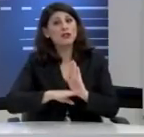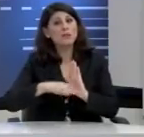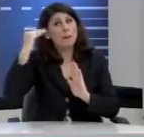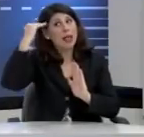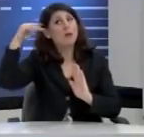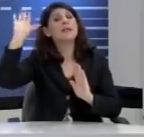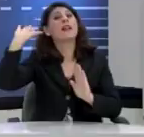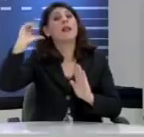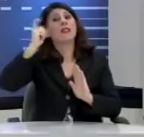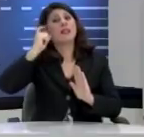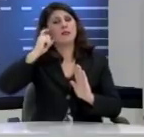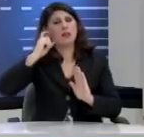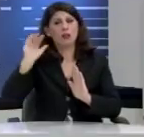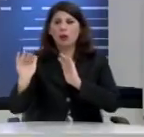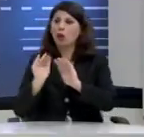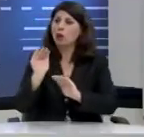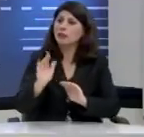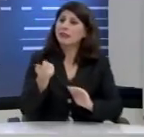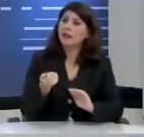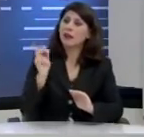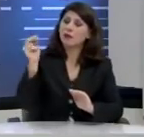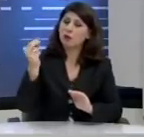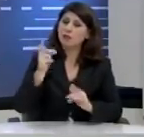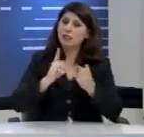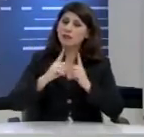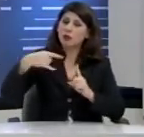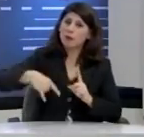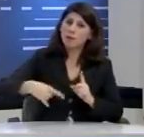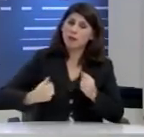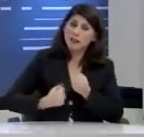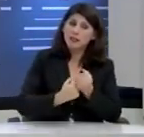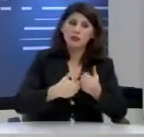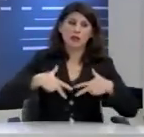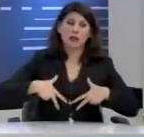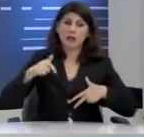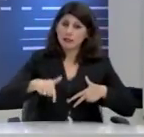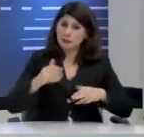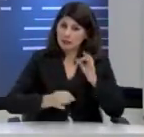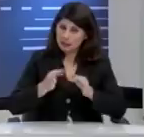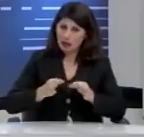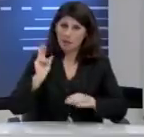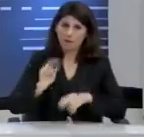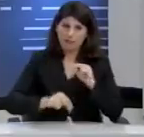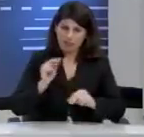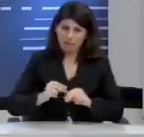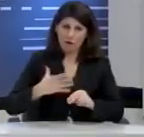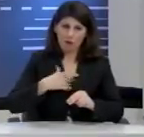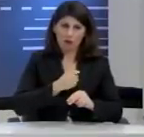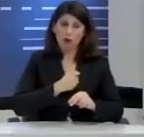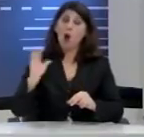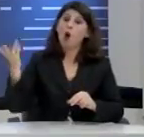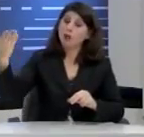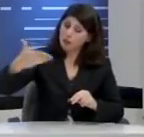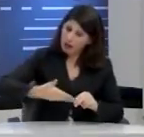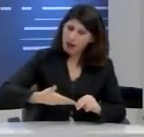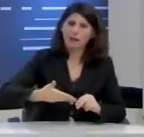Ρωτάτε τι θα κάνουν οι βουλευτές στη Συμφωνία των Πρεσπών, που θα στηρίξουν σήμερα την κυβέρνηση. Σήμερα συζητάμε την ψήφο εμπιστοσύνης. Όταν θα έρθει η Συμφωνία